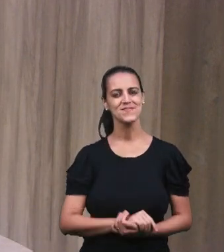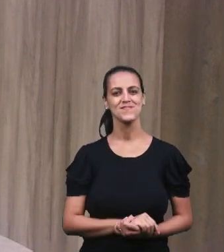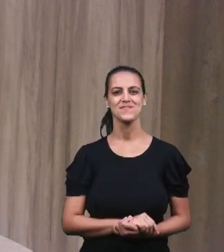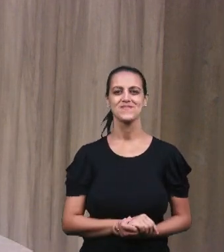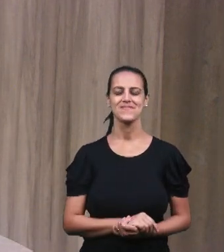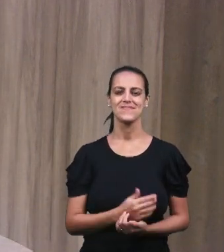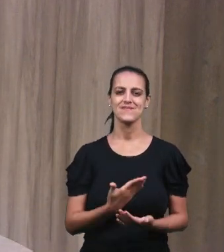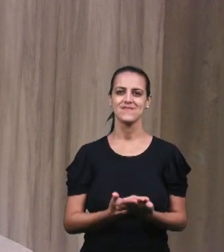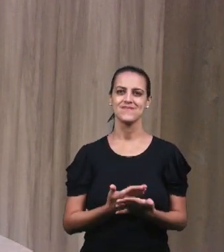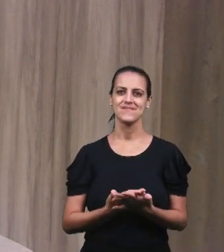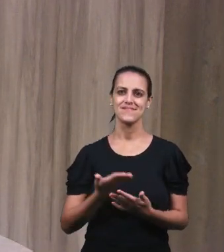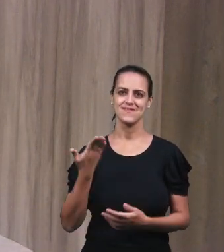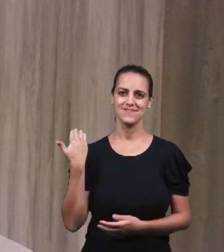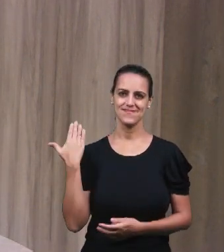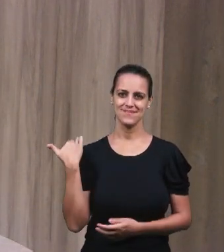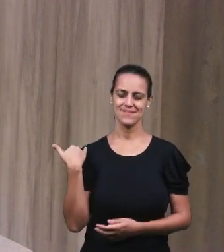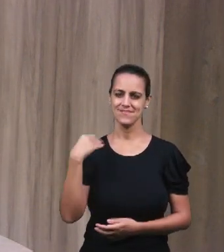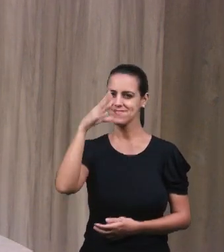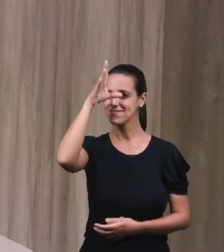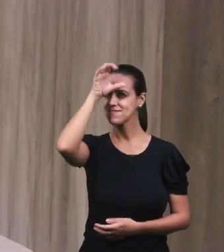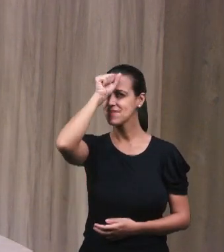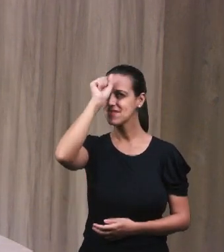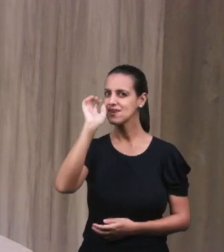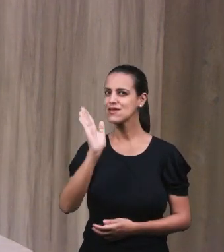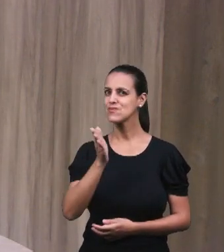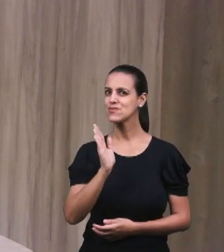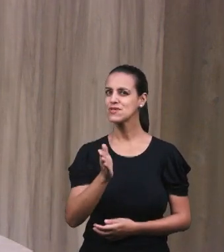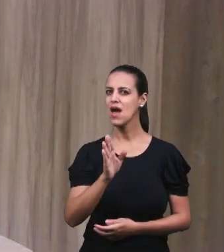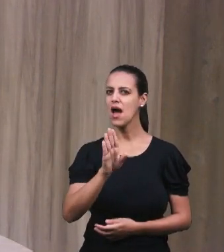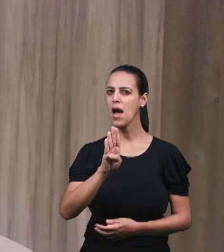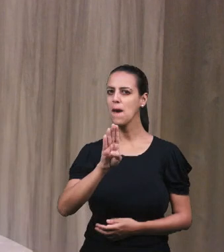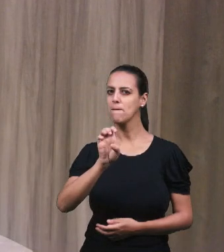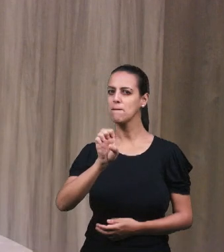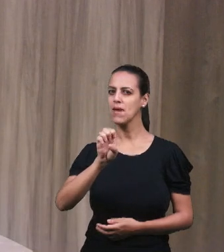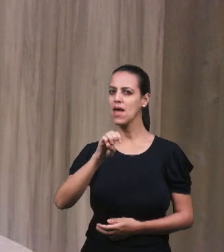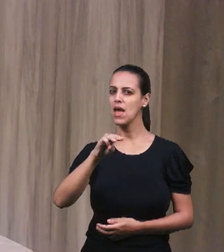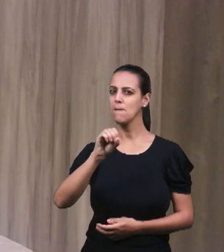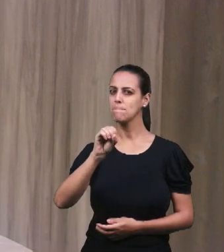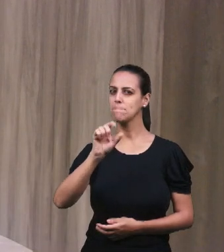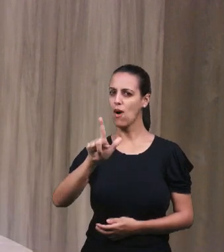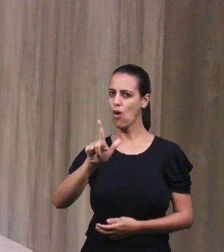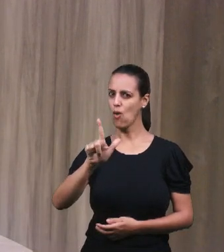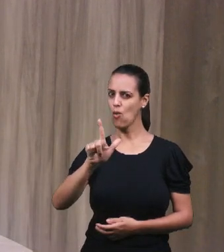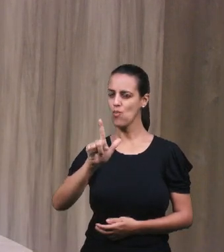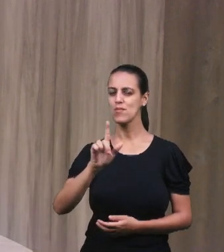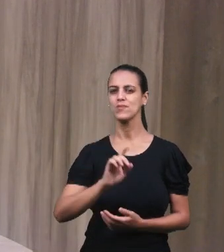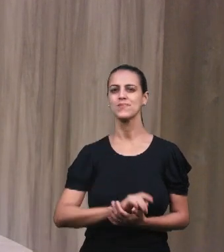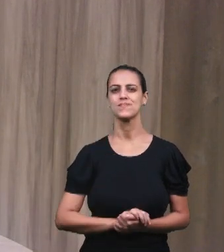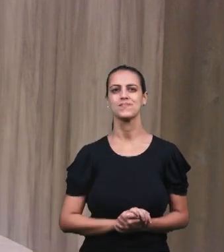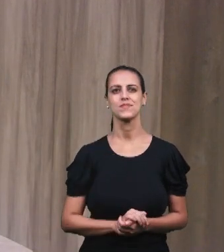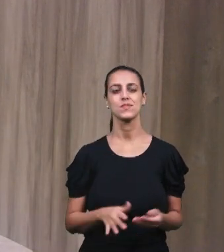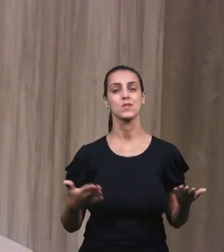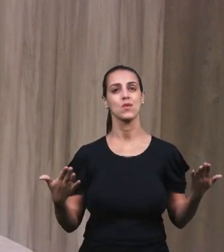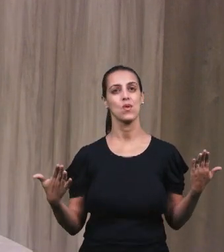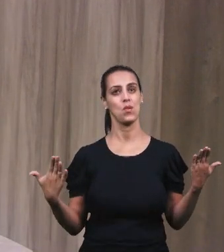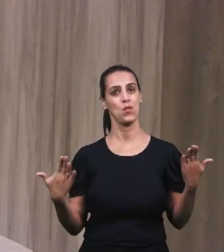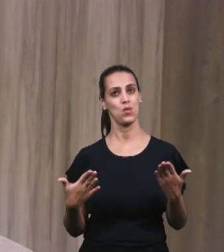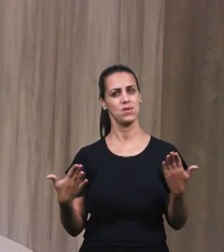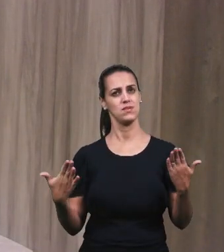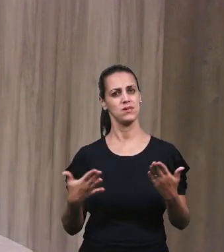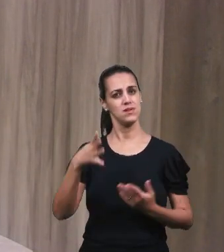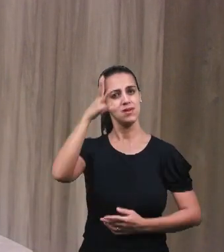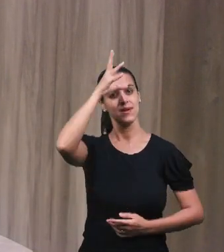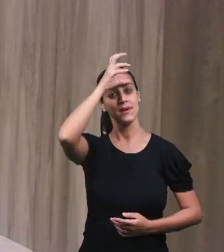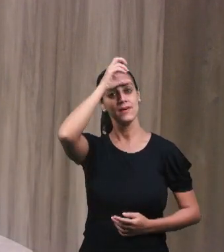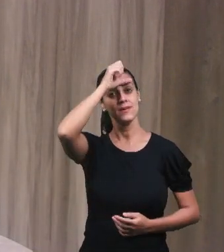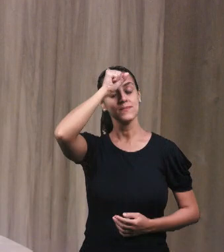l'étude précédente, nous avons appris sur le bémol, qui est un signe d'altération. Aujourd'hui, nous allons apprendre